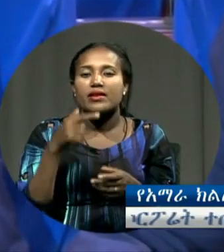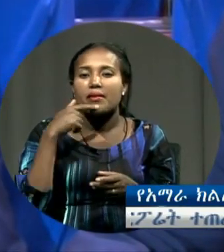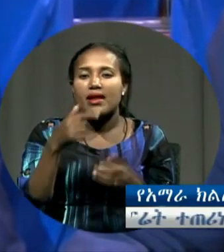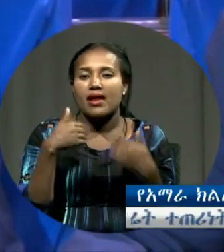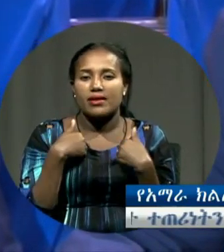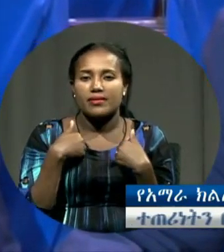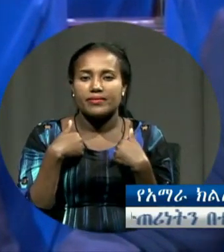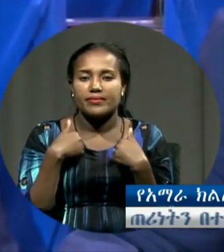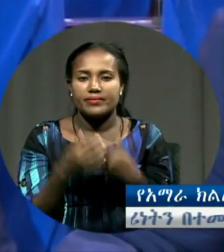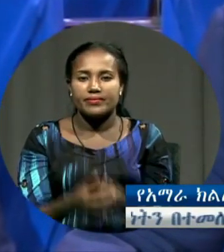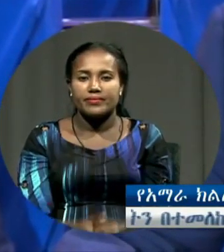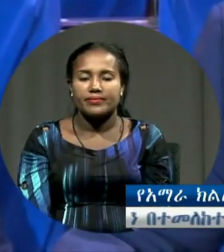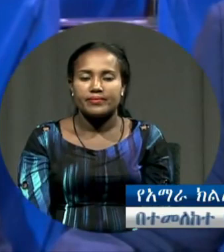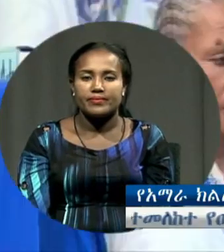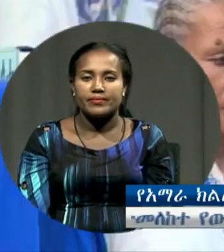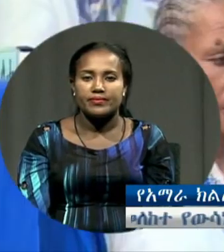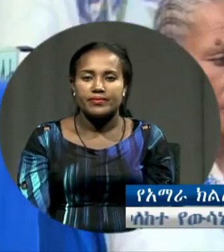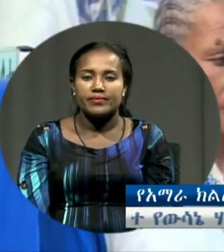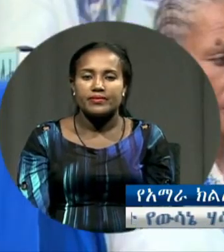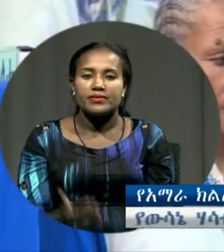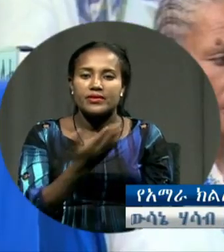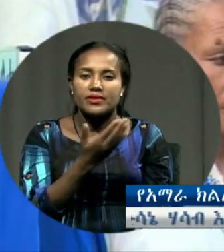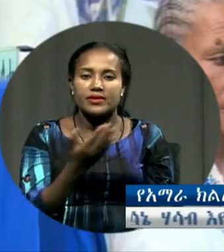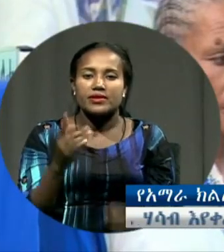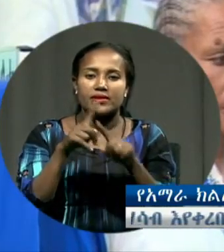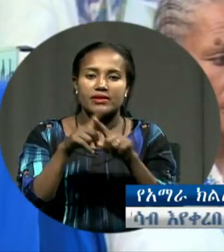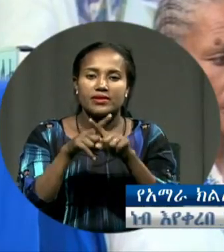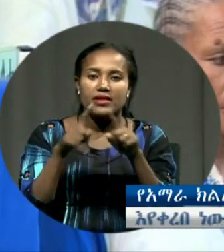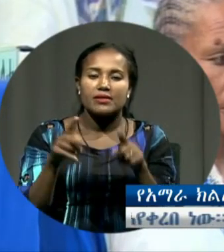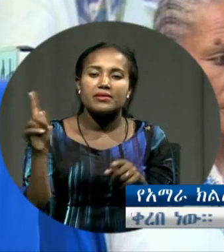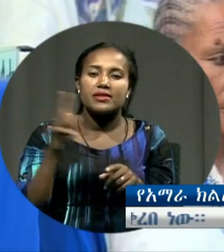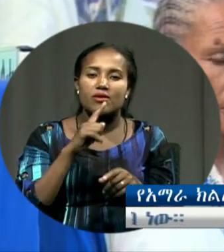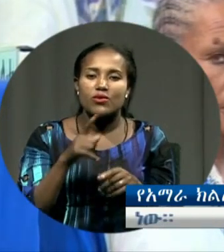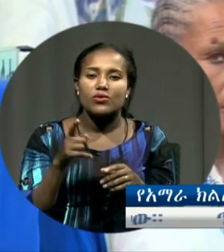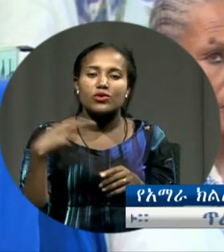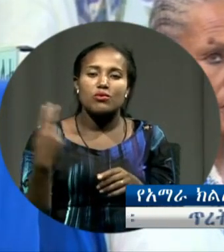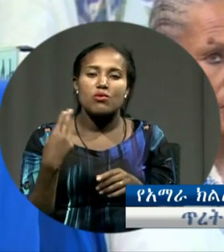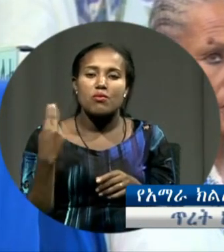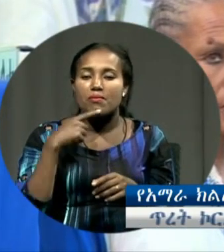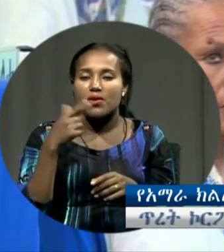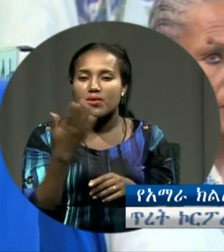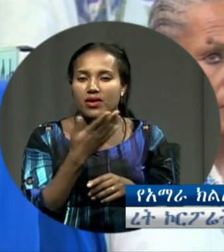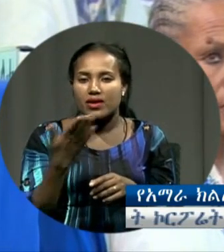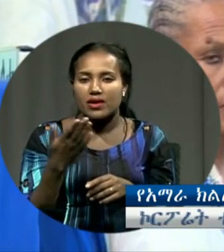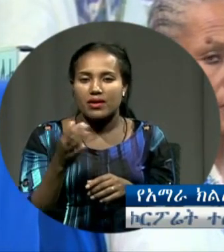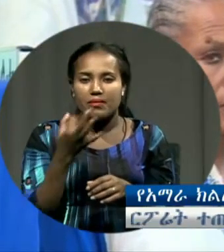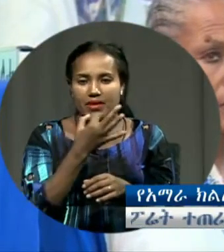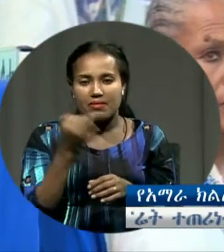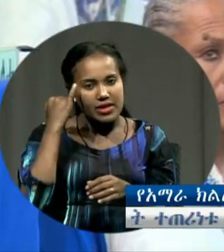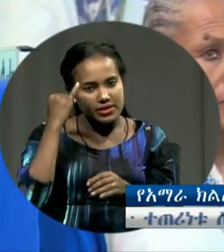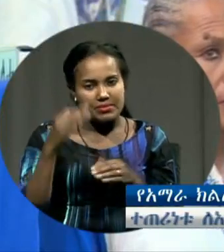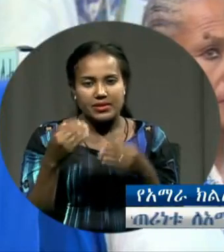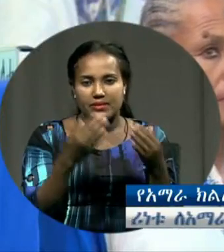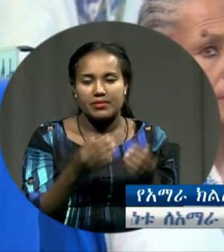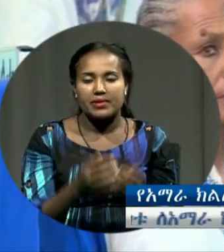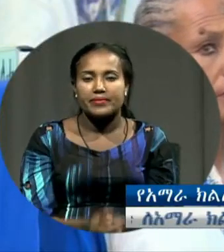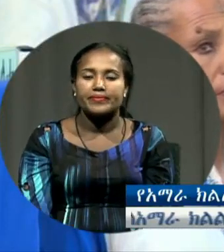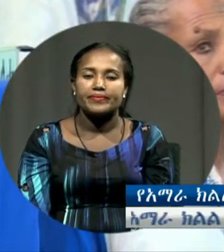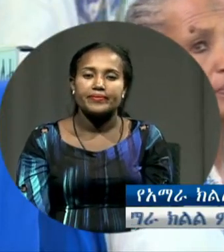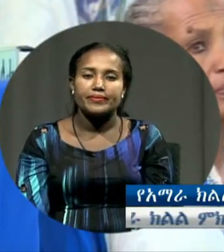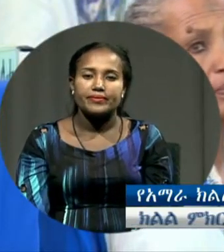ያለው። ነገር ግን ምንድን ነው ፋይዳው የሚለው ነገር በደንብ ሀሳብ ይሰጥበት የሚል ነገር